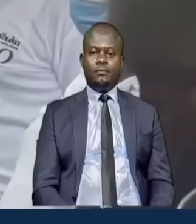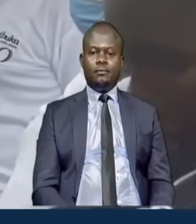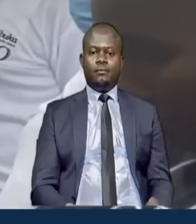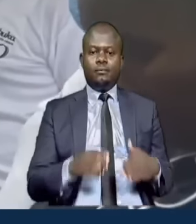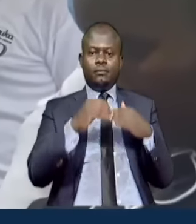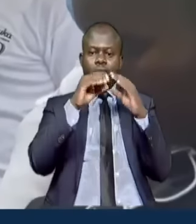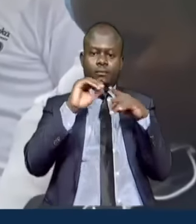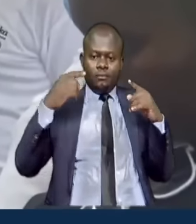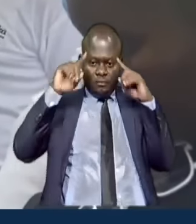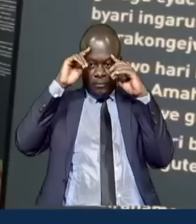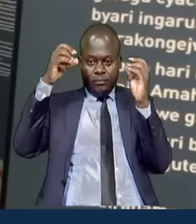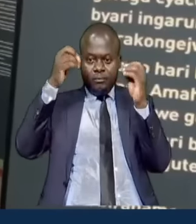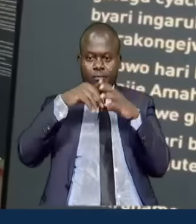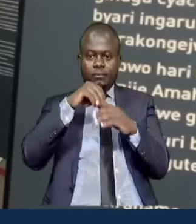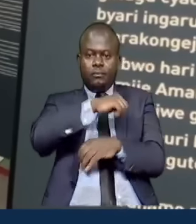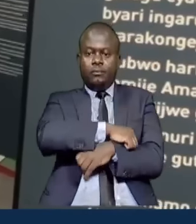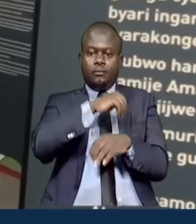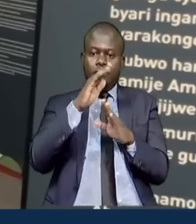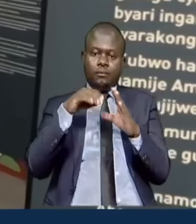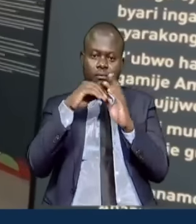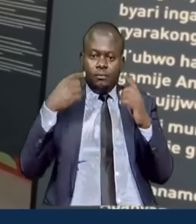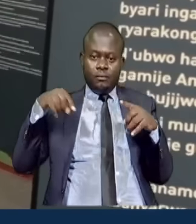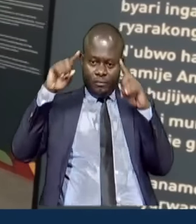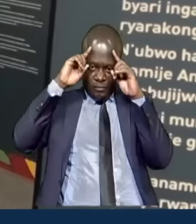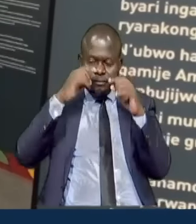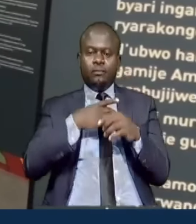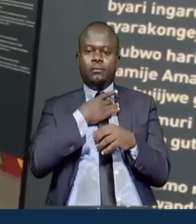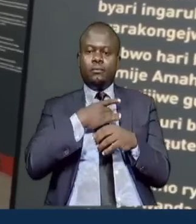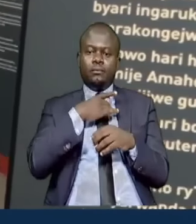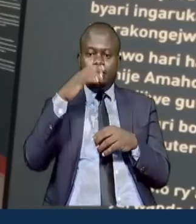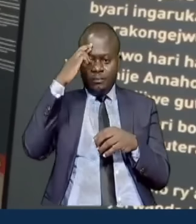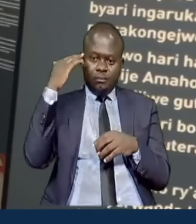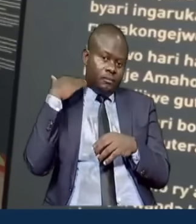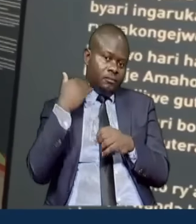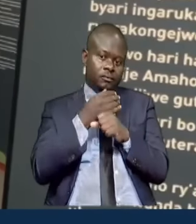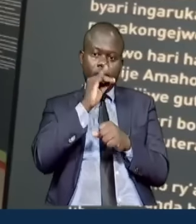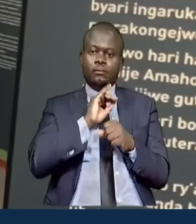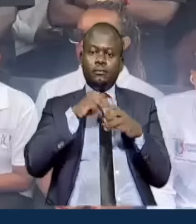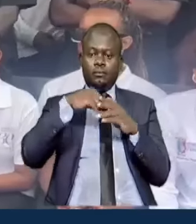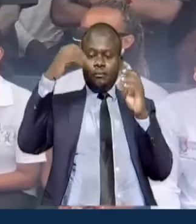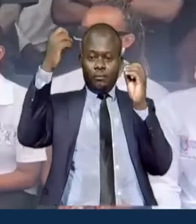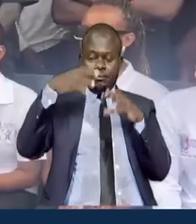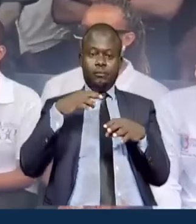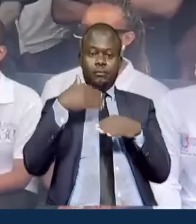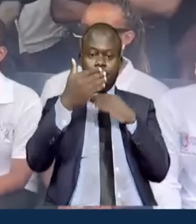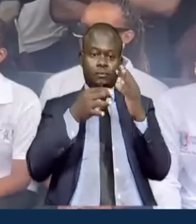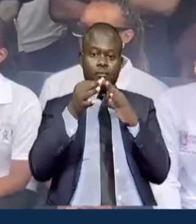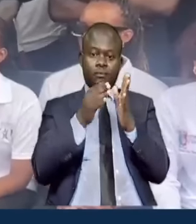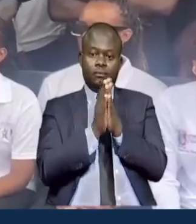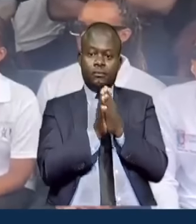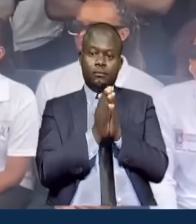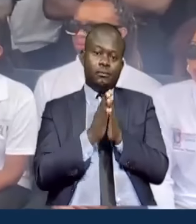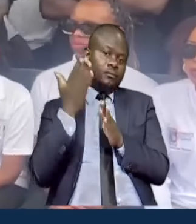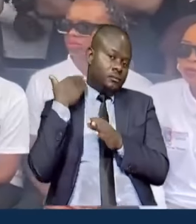Ubuyobozi bwa Kaminuza ya Kigali n'abanyeshuri b'i Kaminuza basuye urwibutso rwa Jenoside yakorewe Abatutsi rwa Kigali, basobanurwa amateka ya